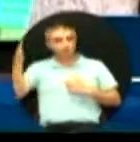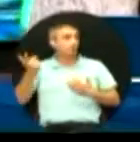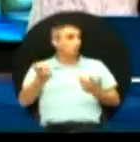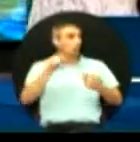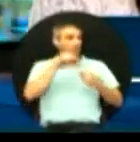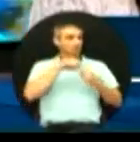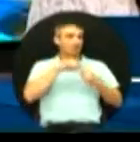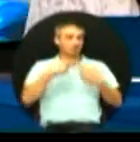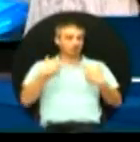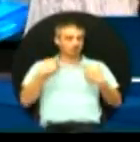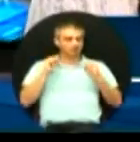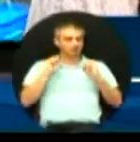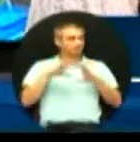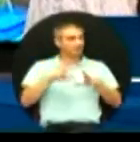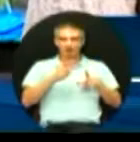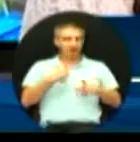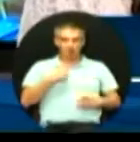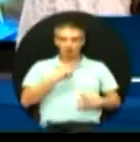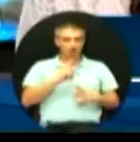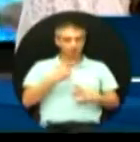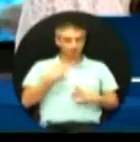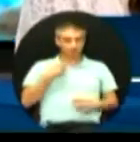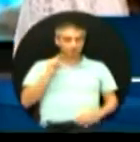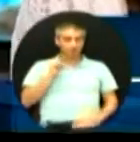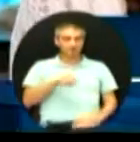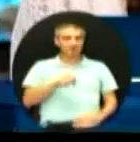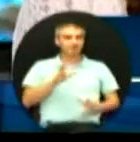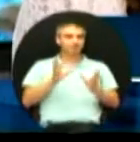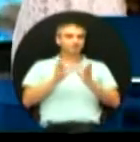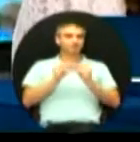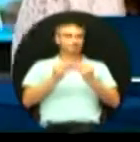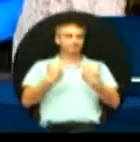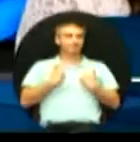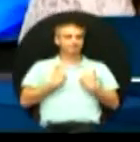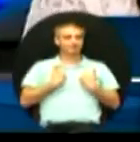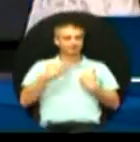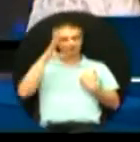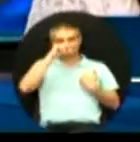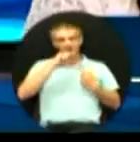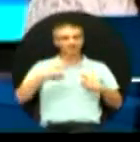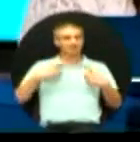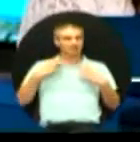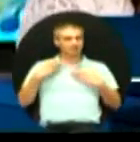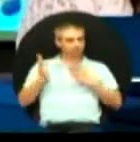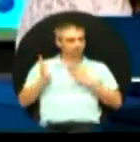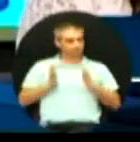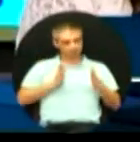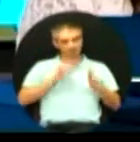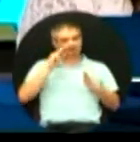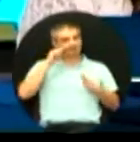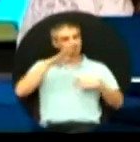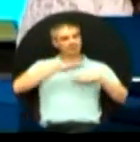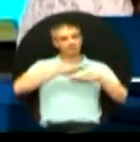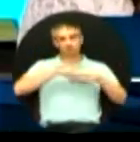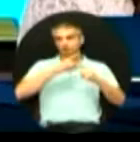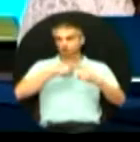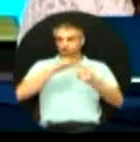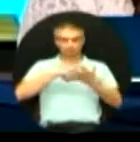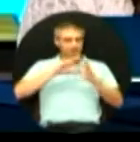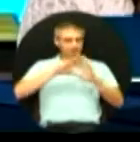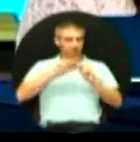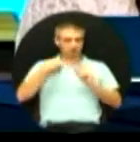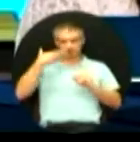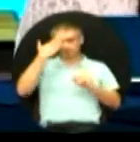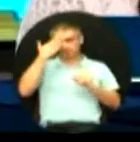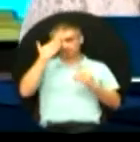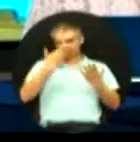יתרון, שאני באה גם, לא רק שאני לא, אני מגיעה עם תפיסת חיים שהיא סדורה גם בהיבט המקצועי, כי בסך הכל אני